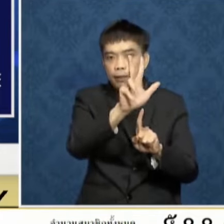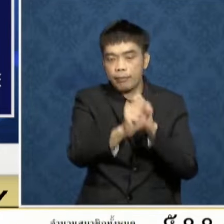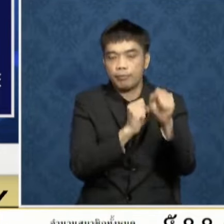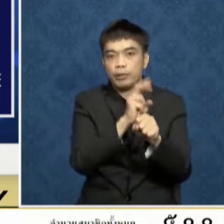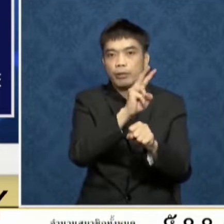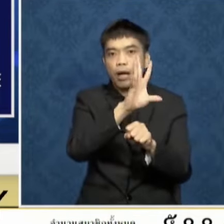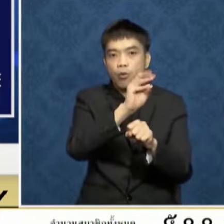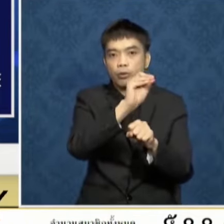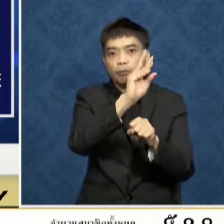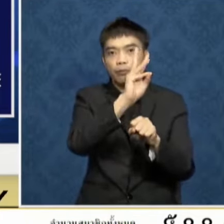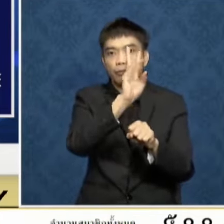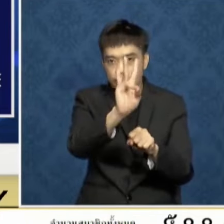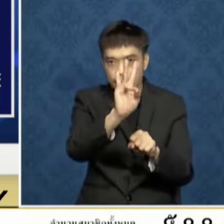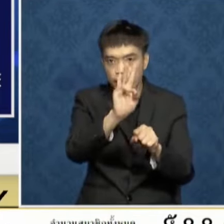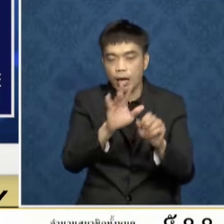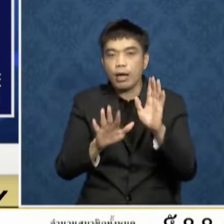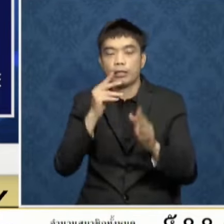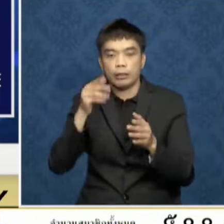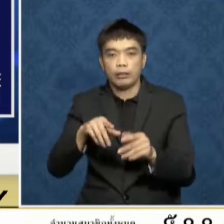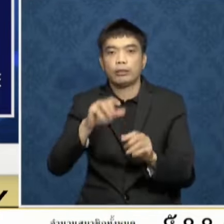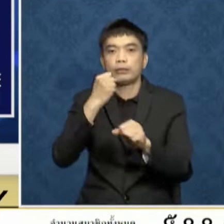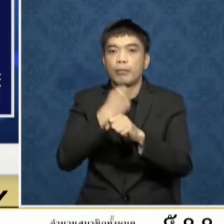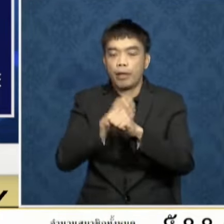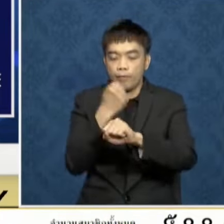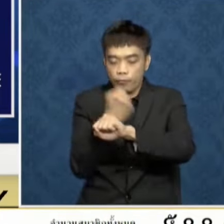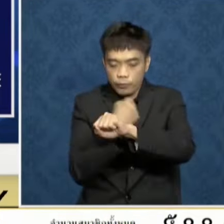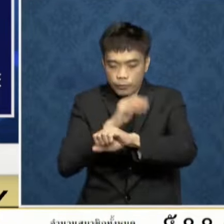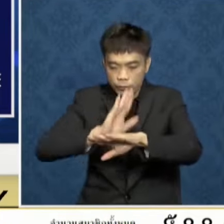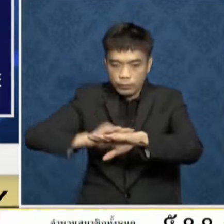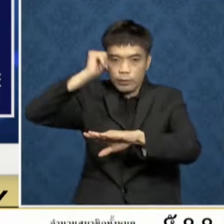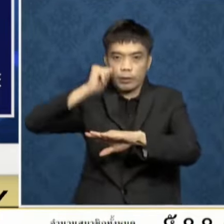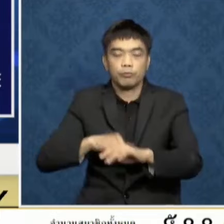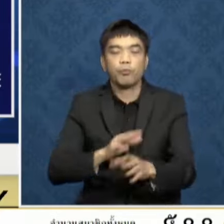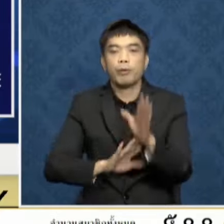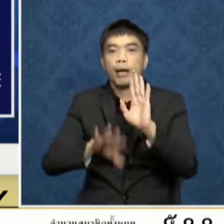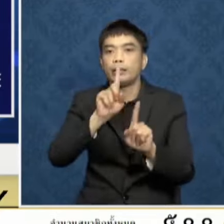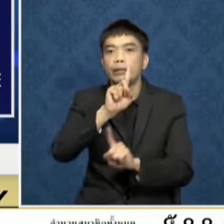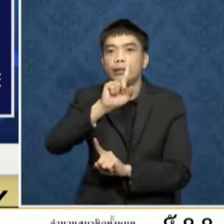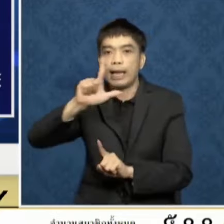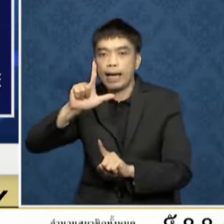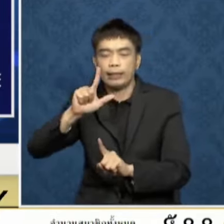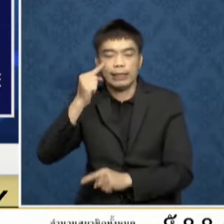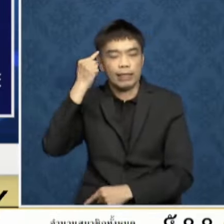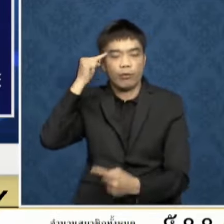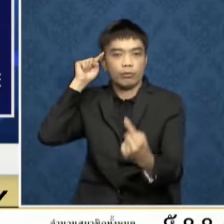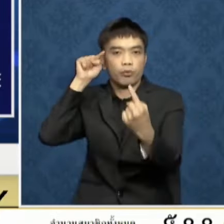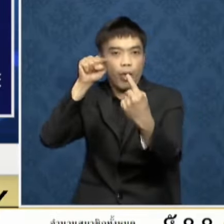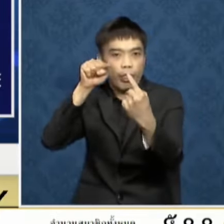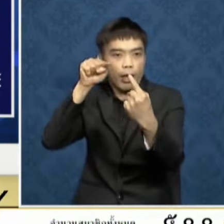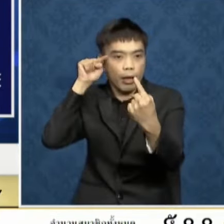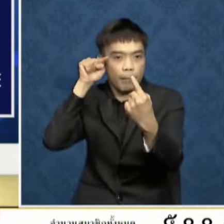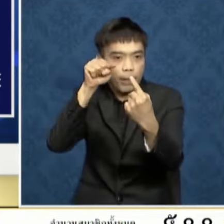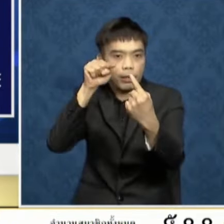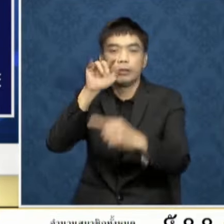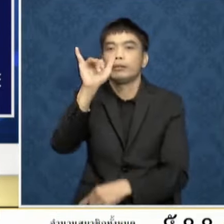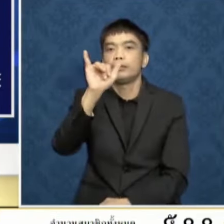เพาะหรือพัฒนาทักษะได้ 1ล้านคนความหวังก็ดูจะไม่สมหวังสักทีค่ะปรากฏว่า